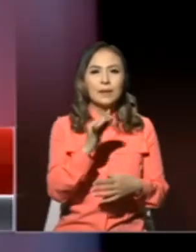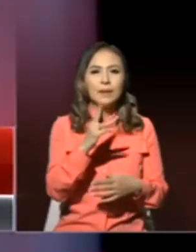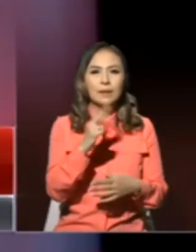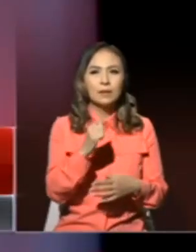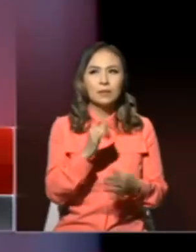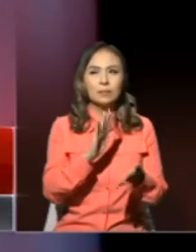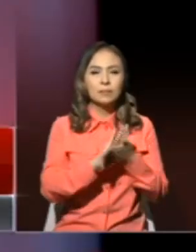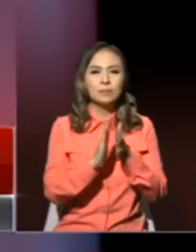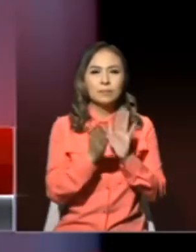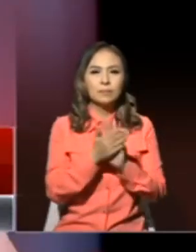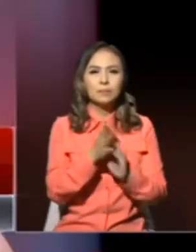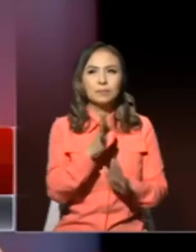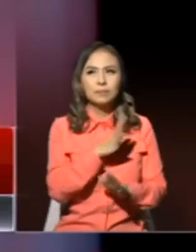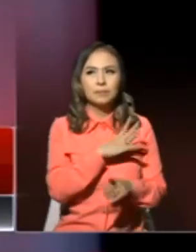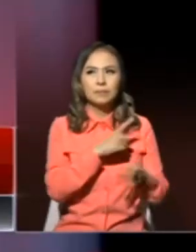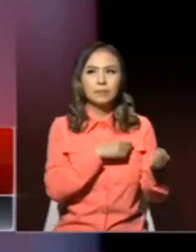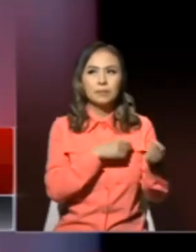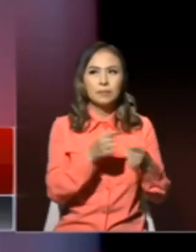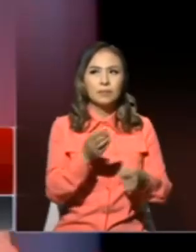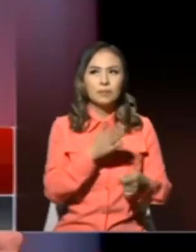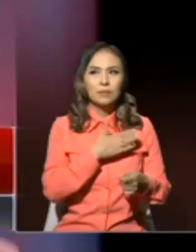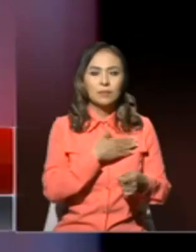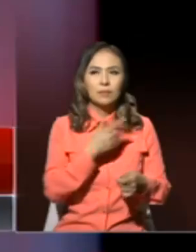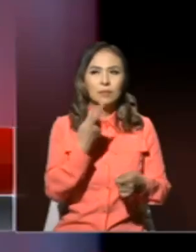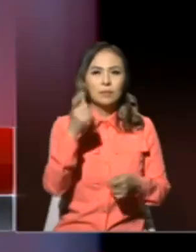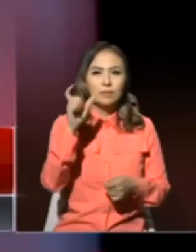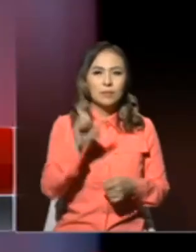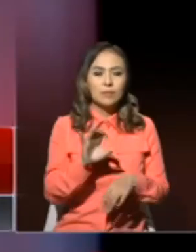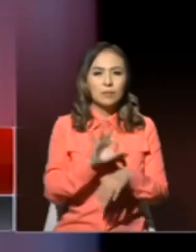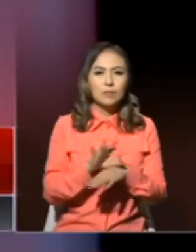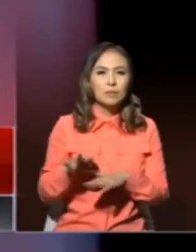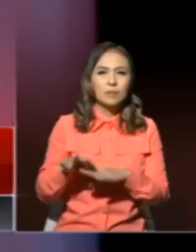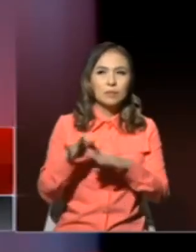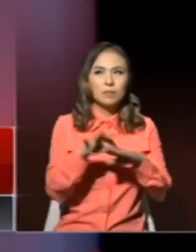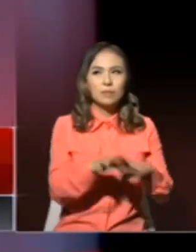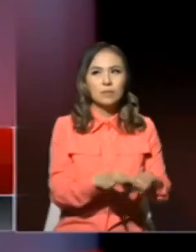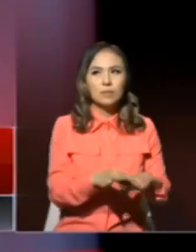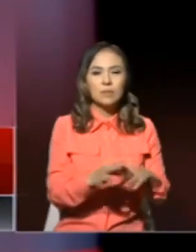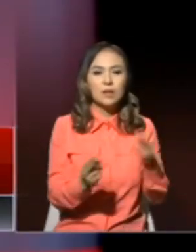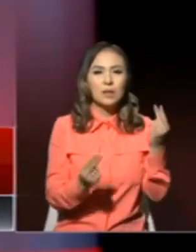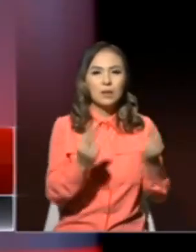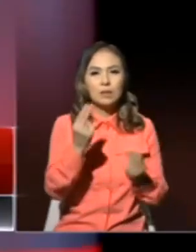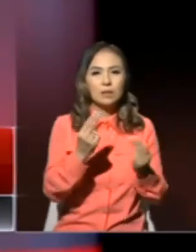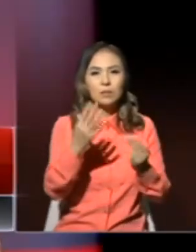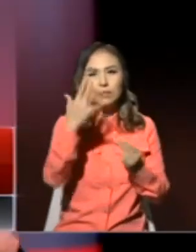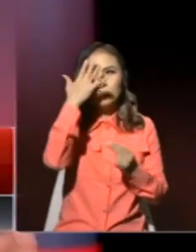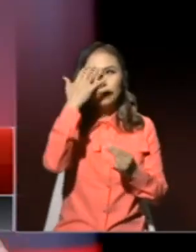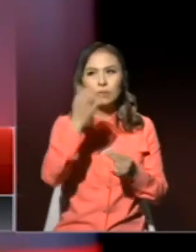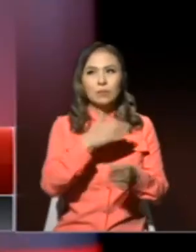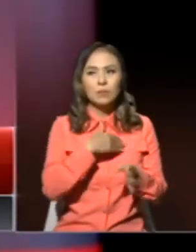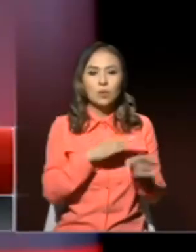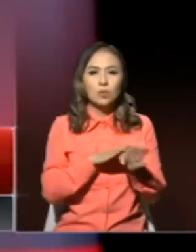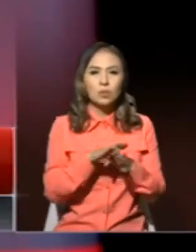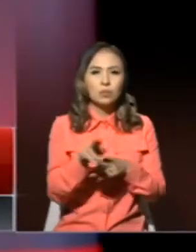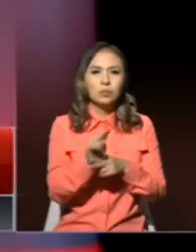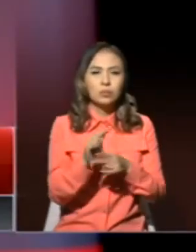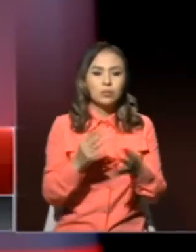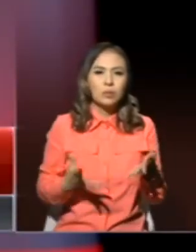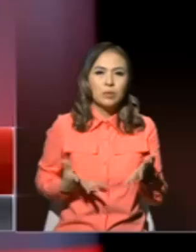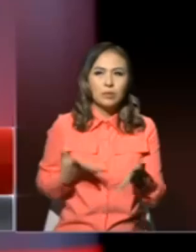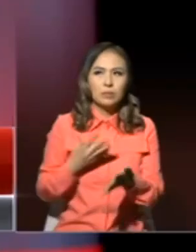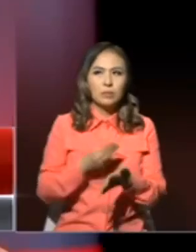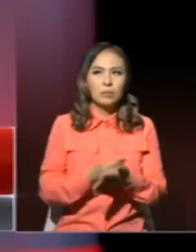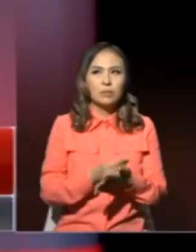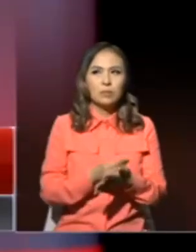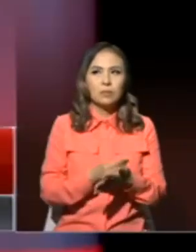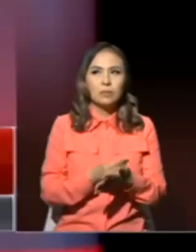отырған меморандум бар, келісім. Егер біздің атымыздан осындай бір науқас келсе, игроманияға шалдыққан, біз толығымен жаңағы емін төлейміз деген.